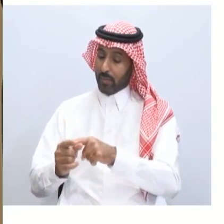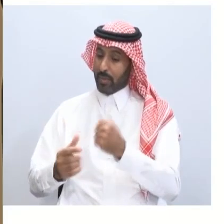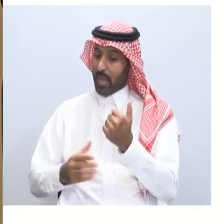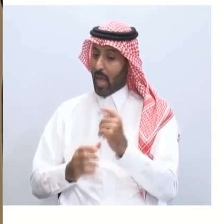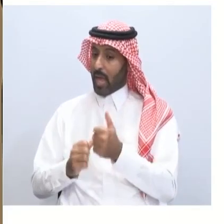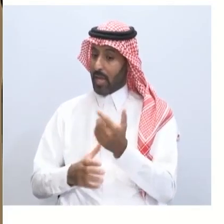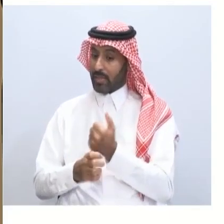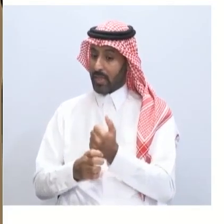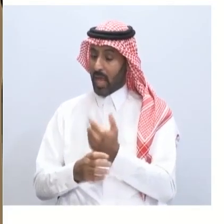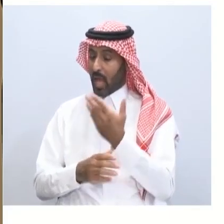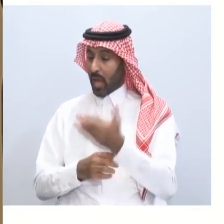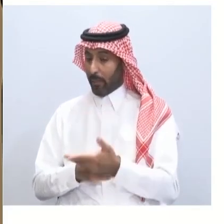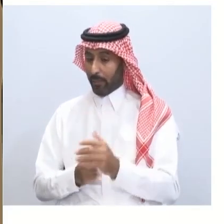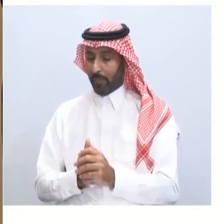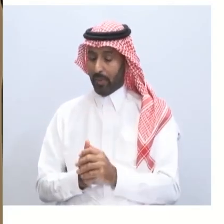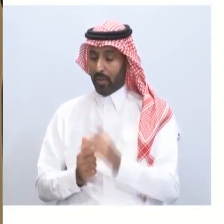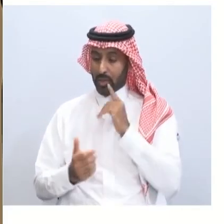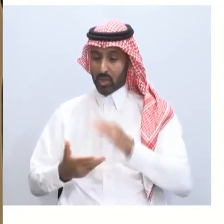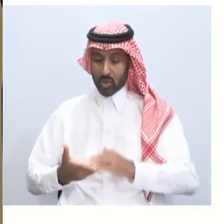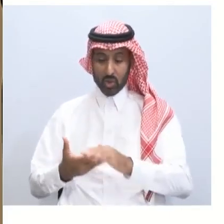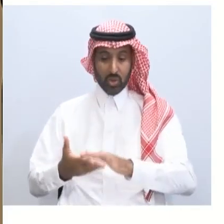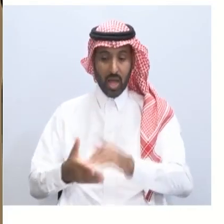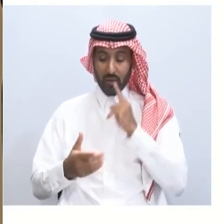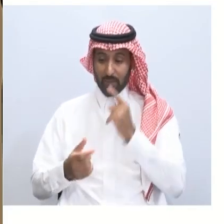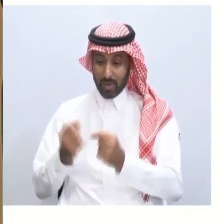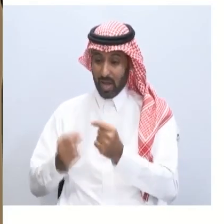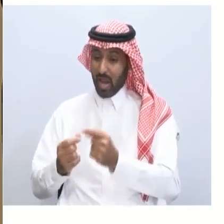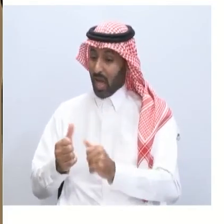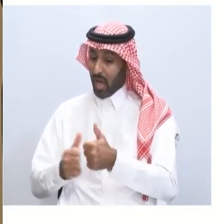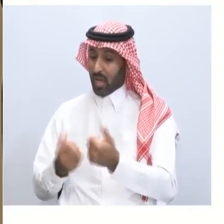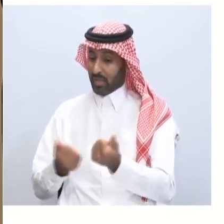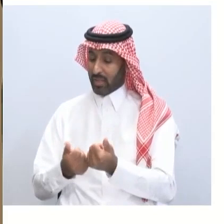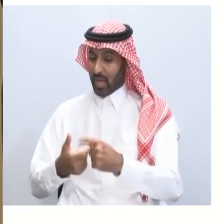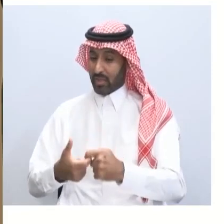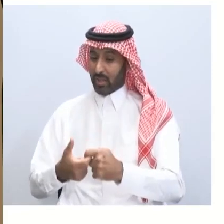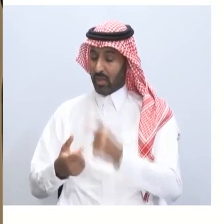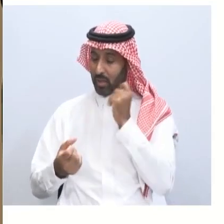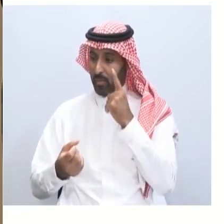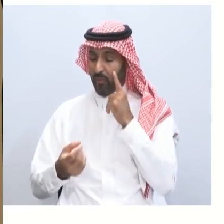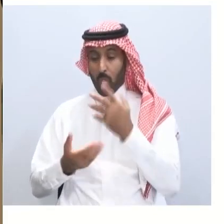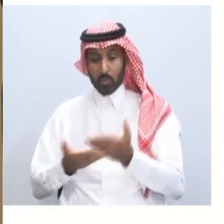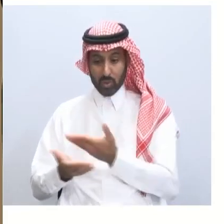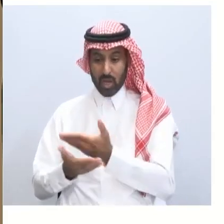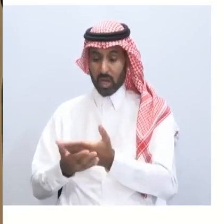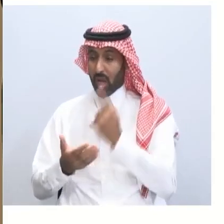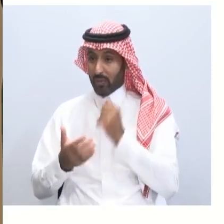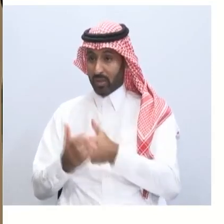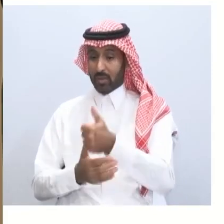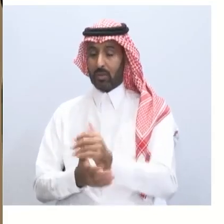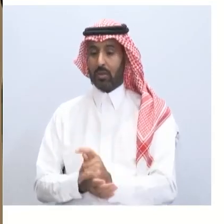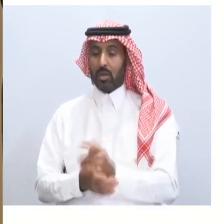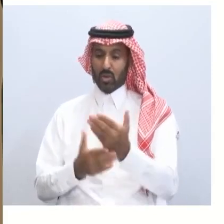اجل انجاز امر ما فيسهم في بناء علاقات ناجحه ويعزز مفهوم المشاركه في النجاح